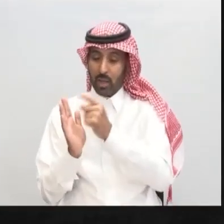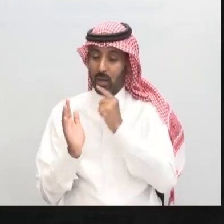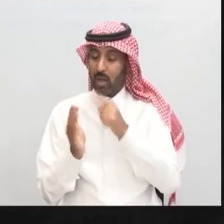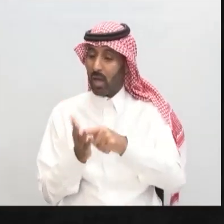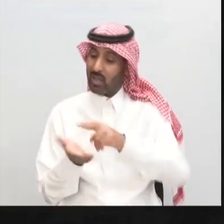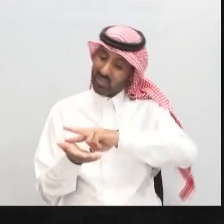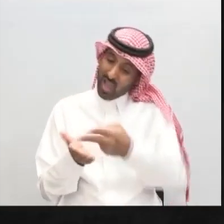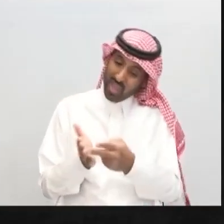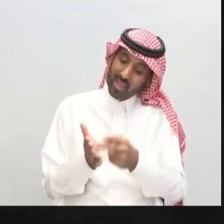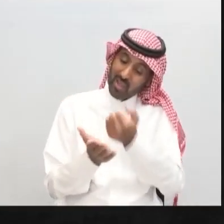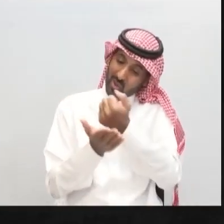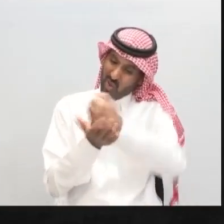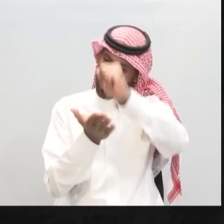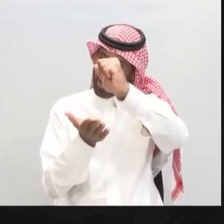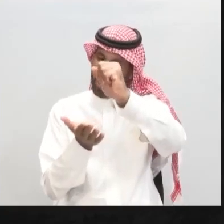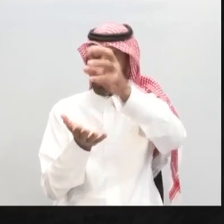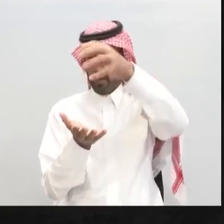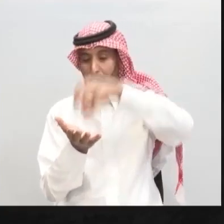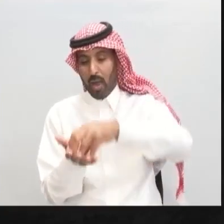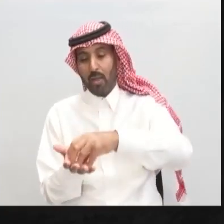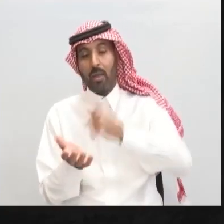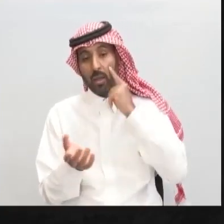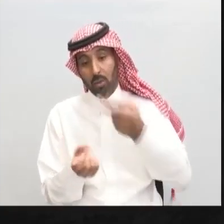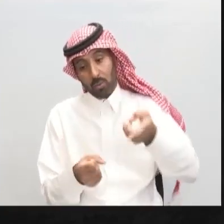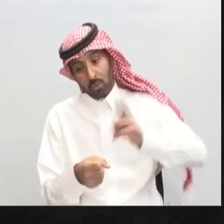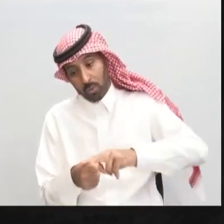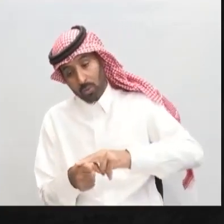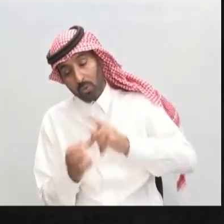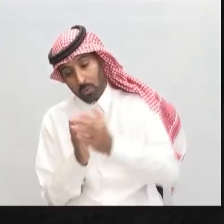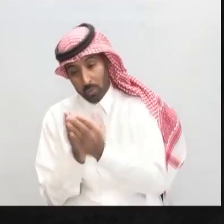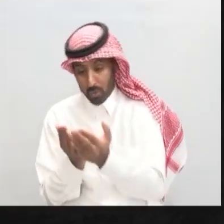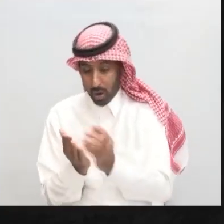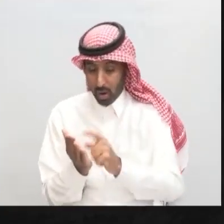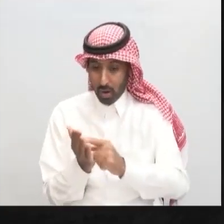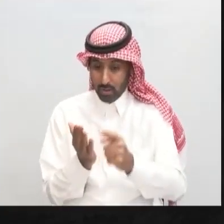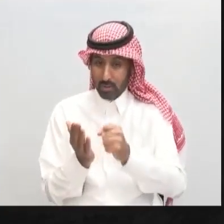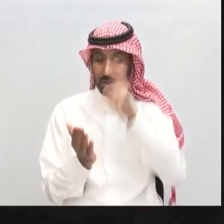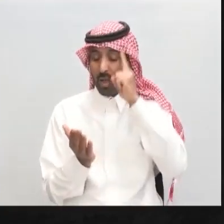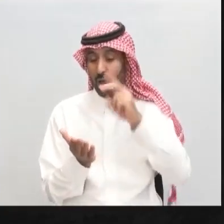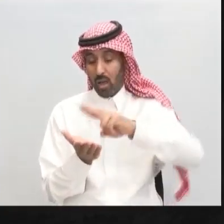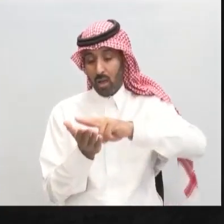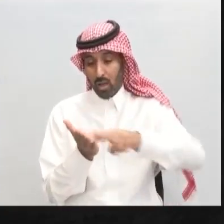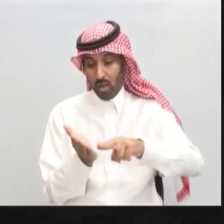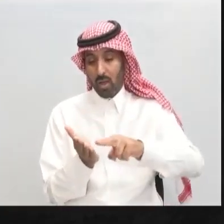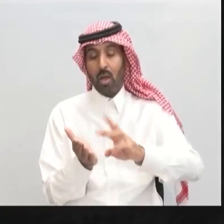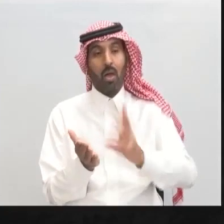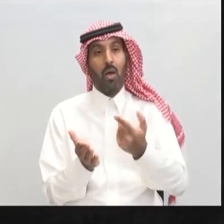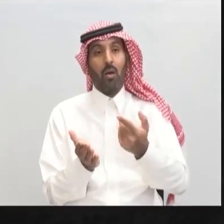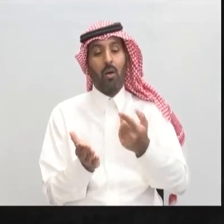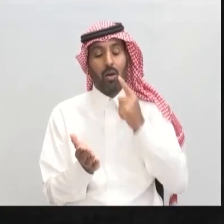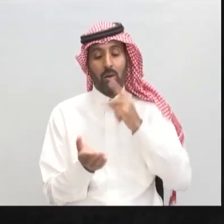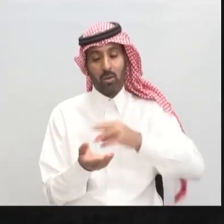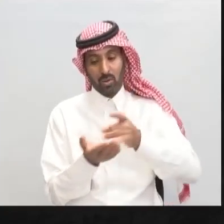تنسخ احد الايات فيرجع ويرجع الى القران الكريم وتلكم الايه المنسوخه مثلا